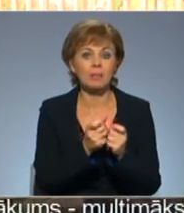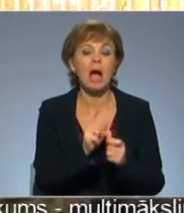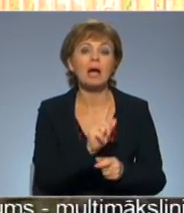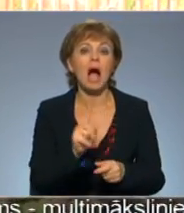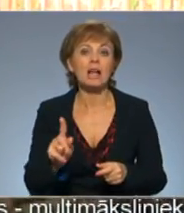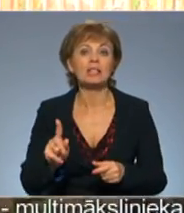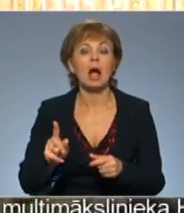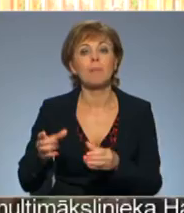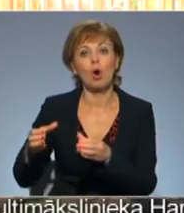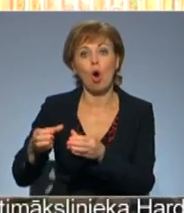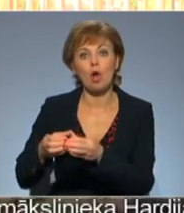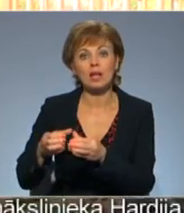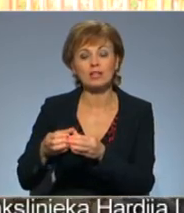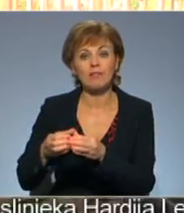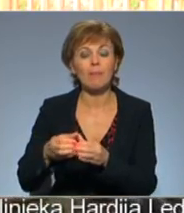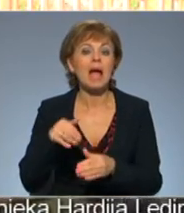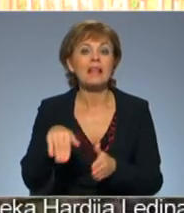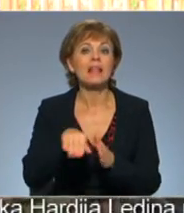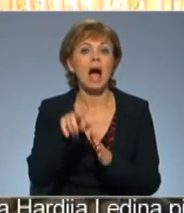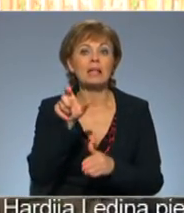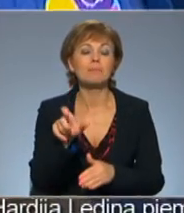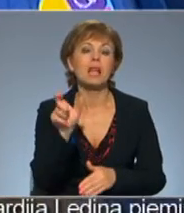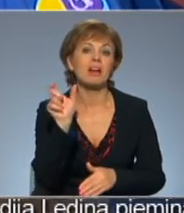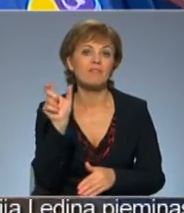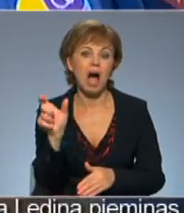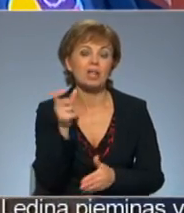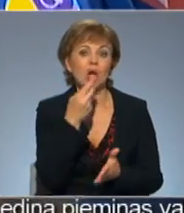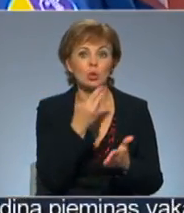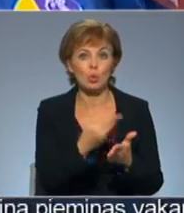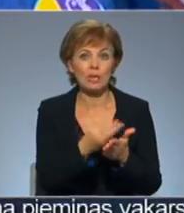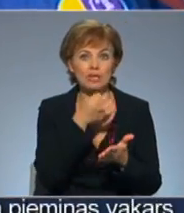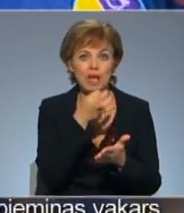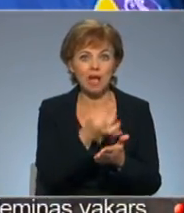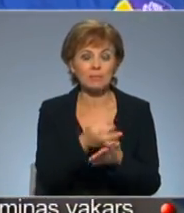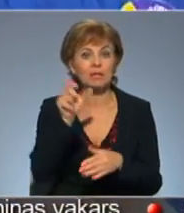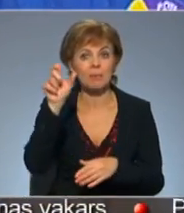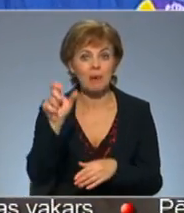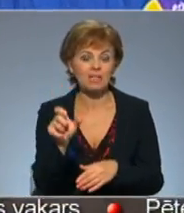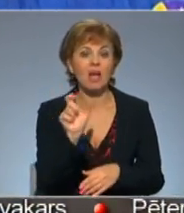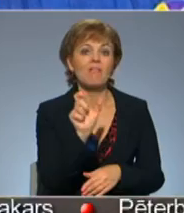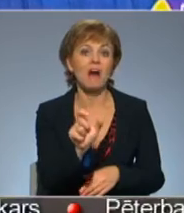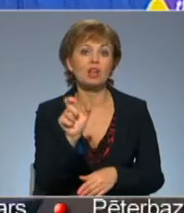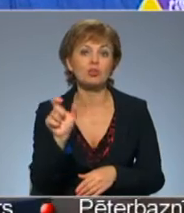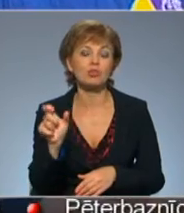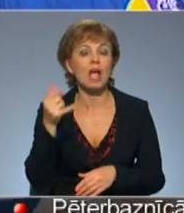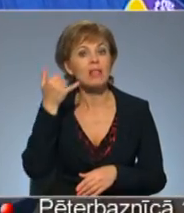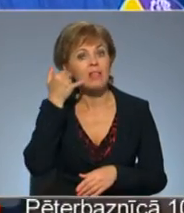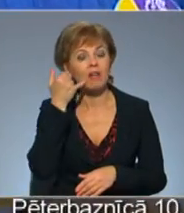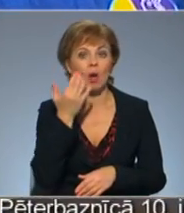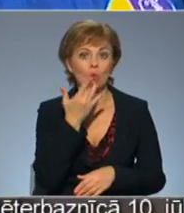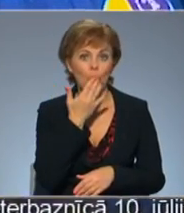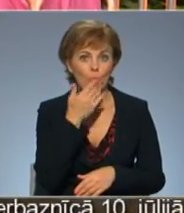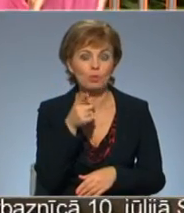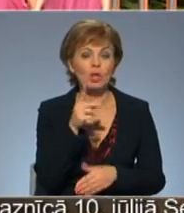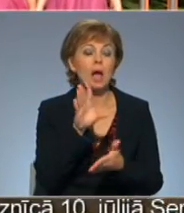kolektīvam, zem katra dalībnieka vārda, būs norādīts atbildīgās personas vārds, uzvārds un tāluriņa numurs.